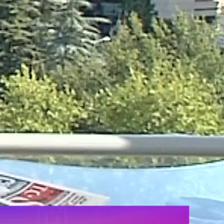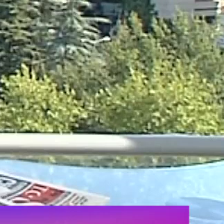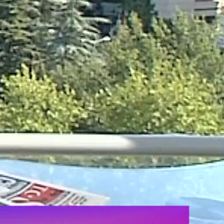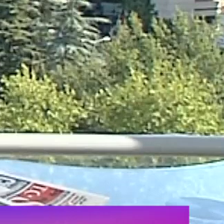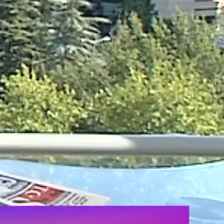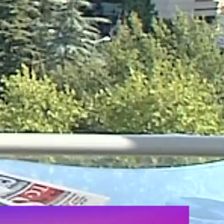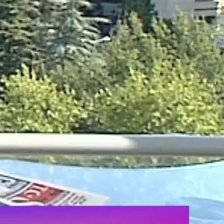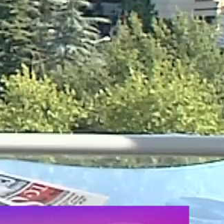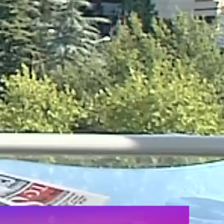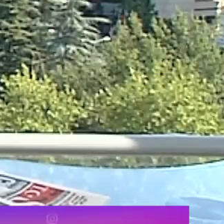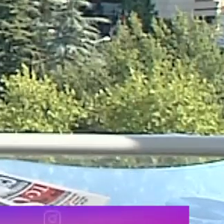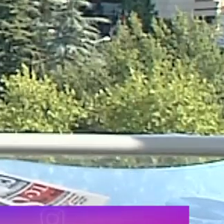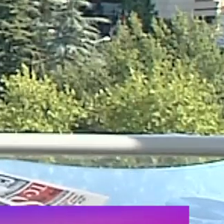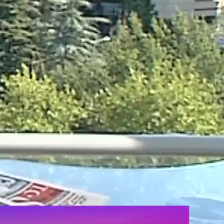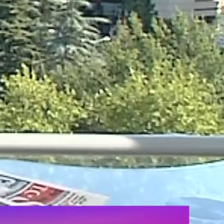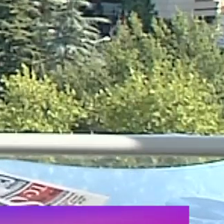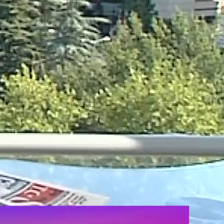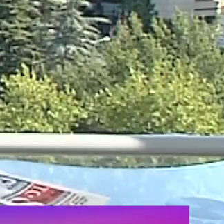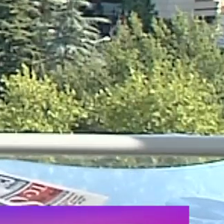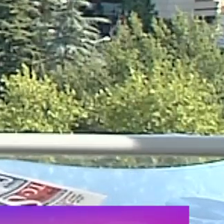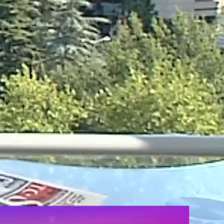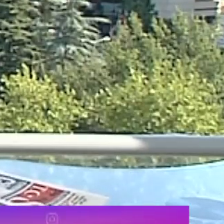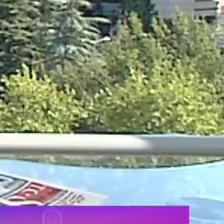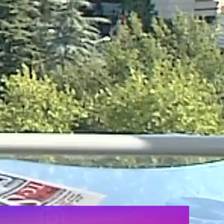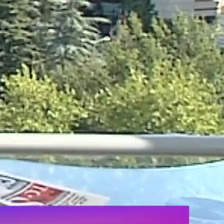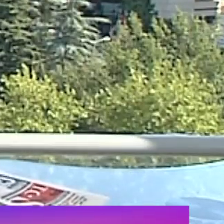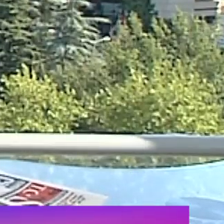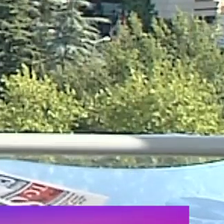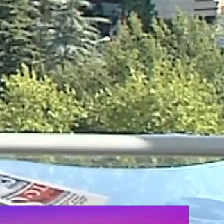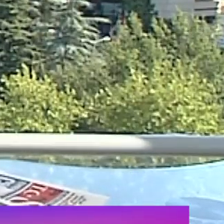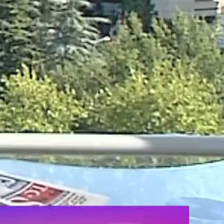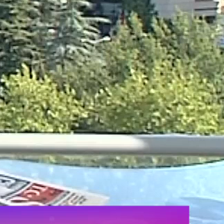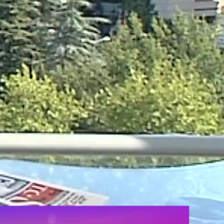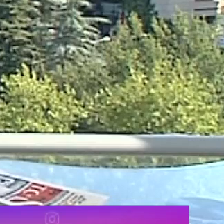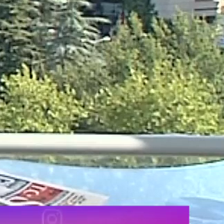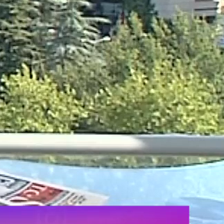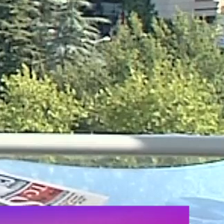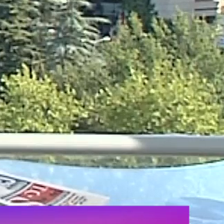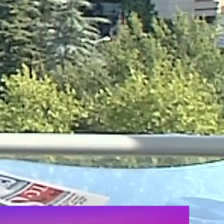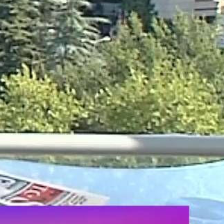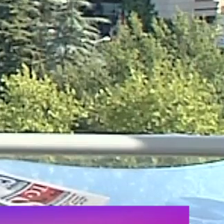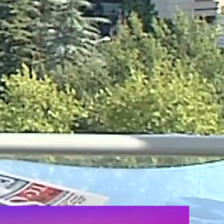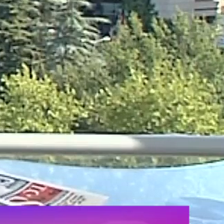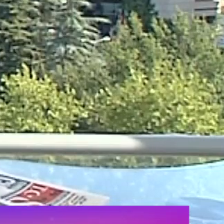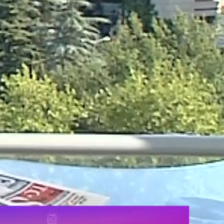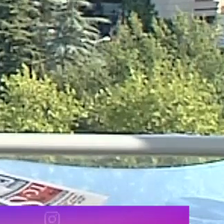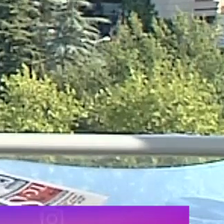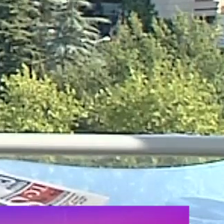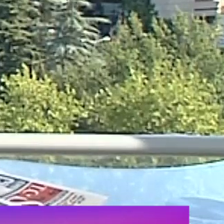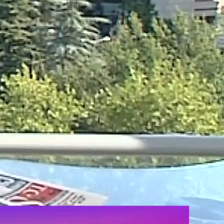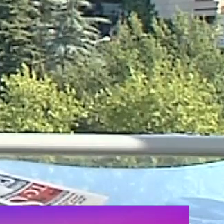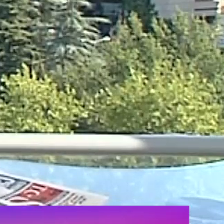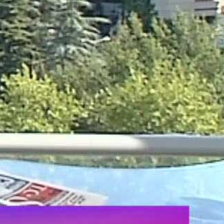Yine bu konuya dair gelen mesajlar var. Onları da yetkililerle, sizlerin mesajlarınızı yetkililerle